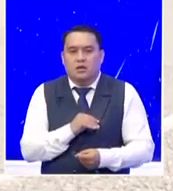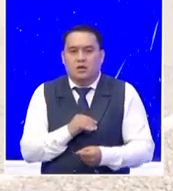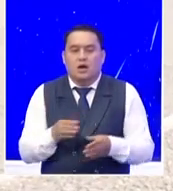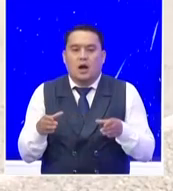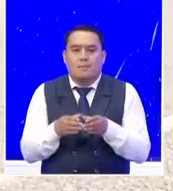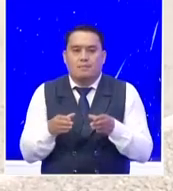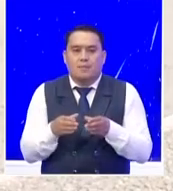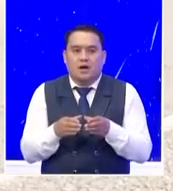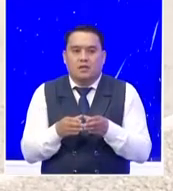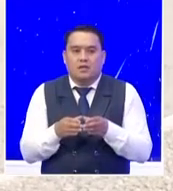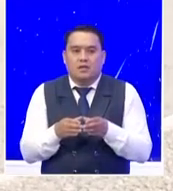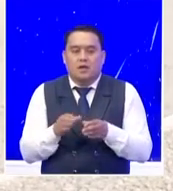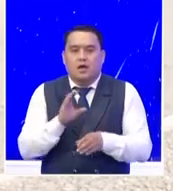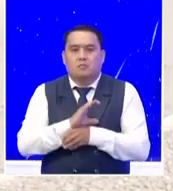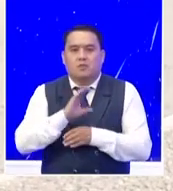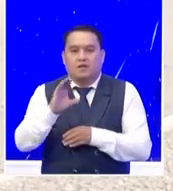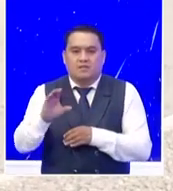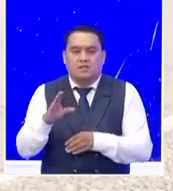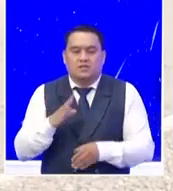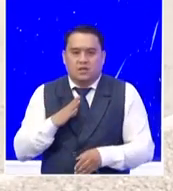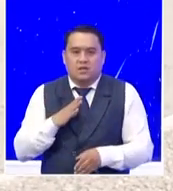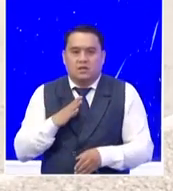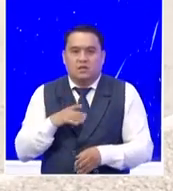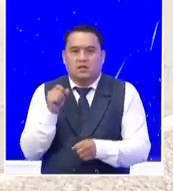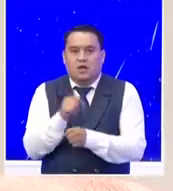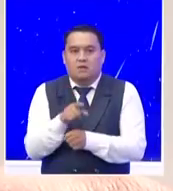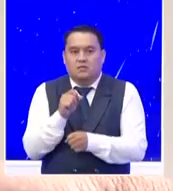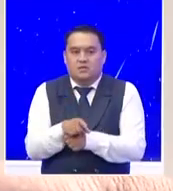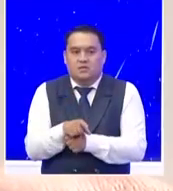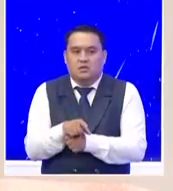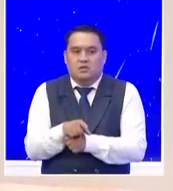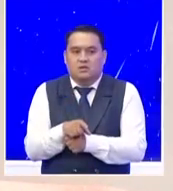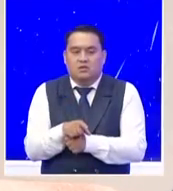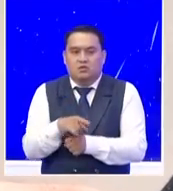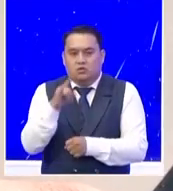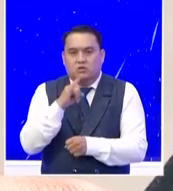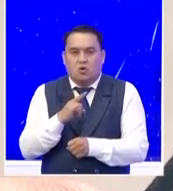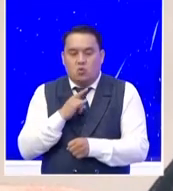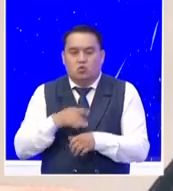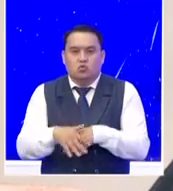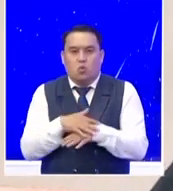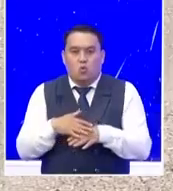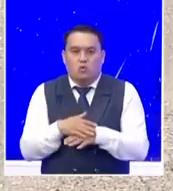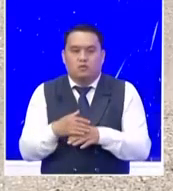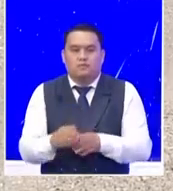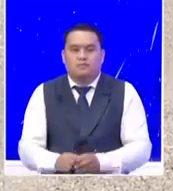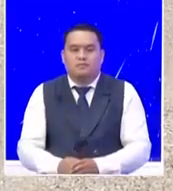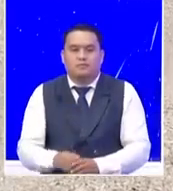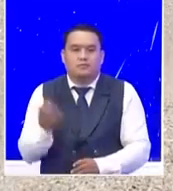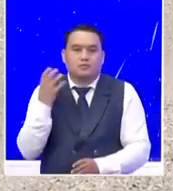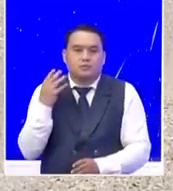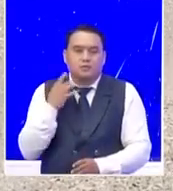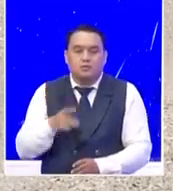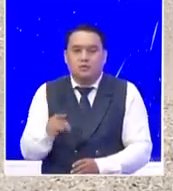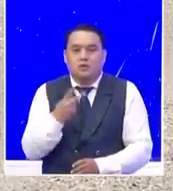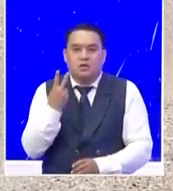мердігерге береке компаниясына жіберілді. Және де тапсырыс беруші Қазавтожол компаниясына жолданған. Кербұлақ ауданындағы